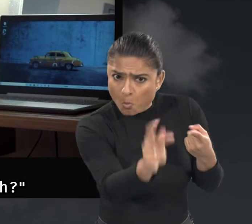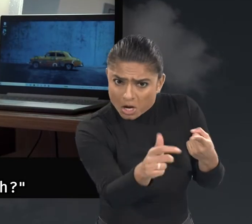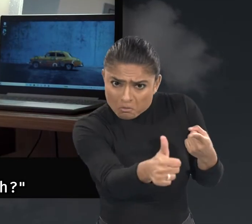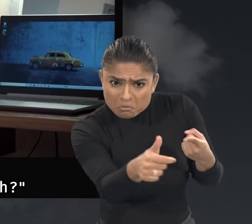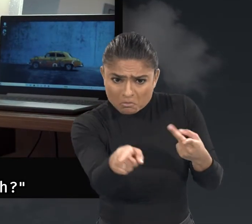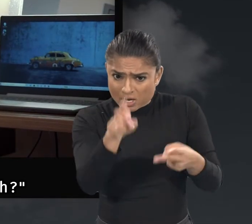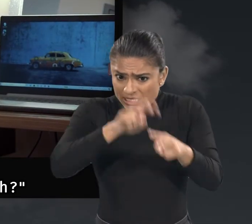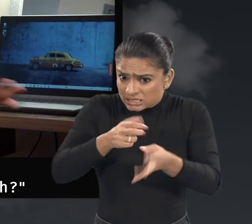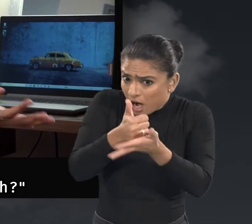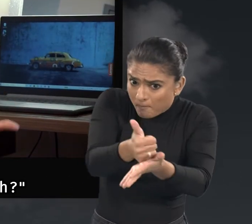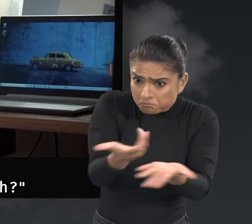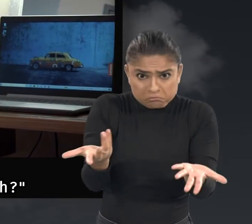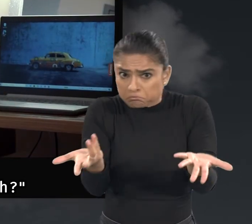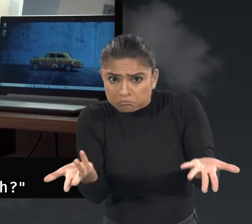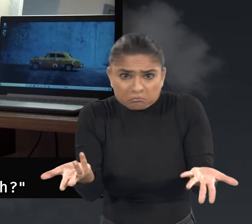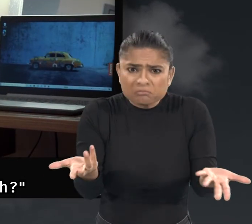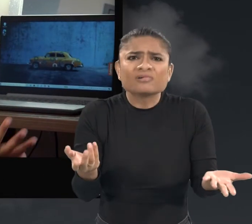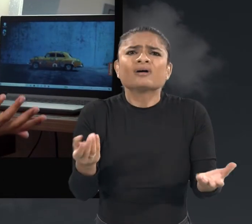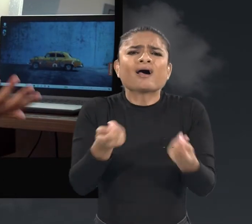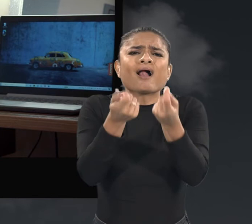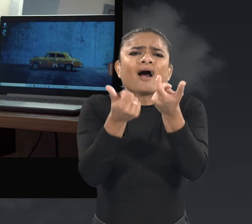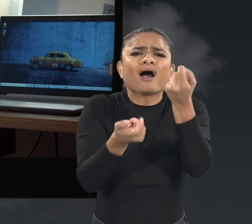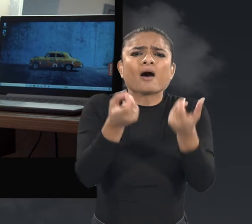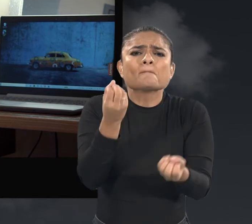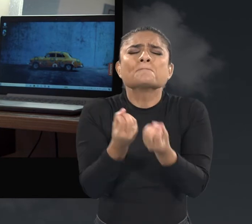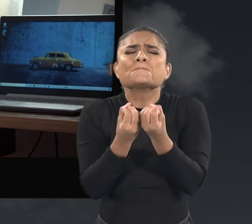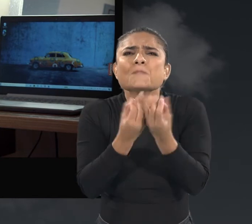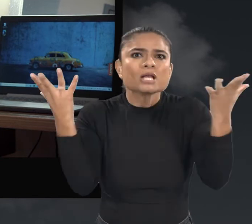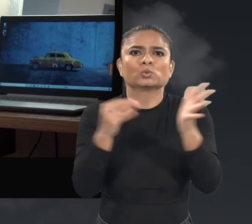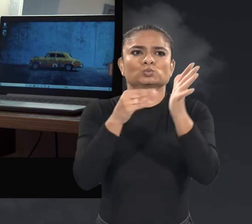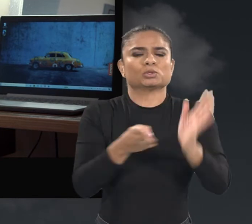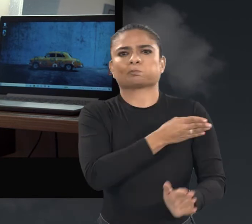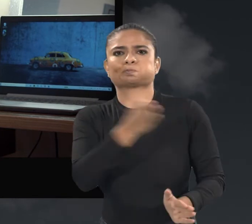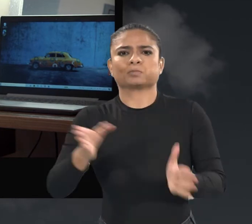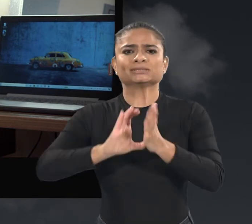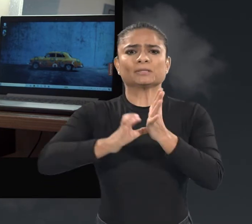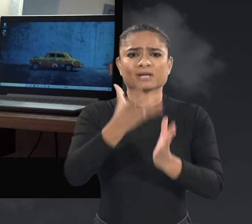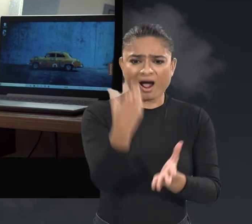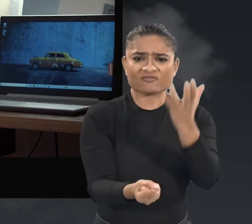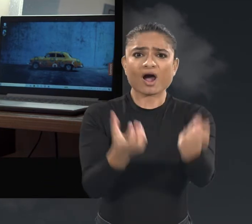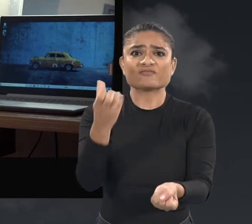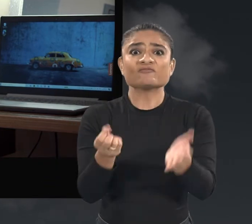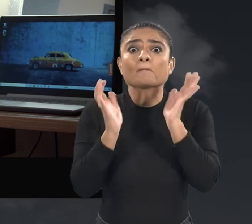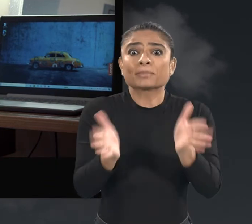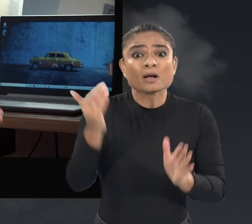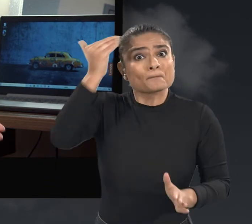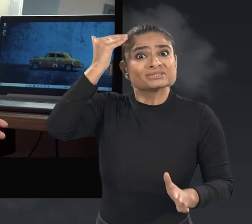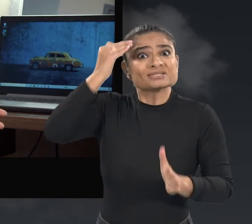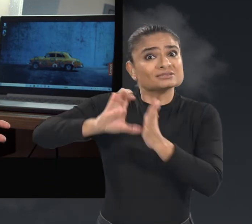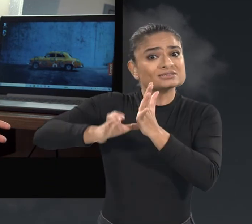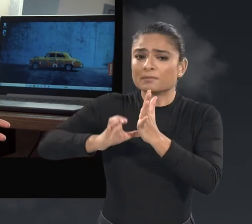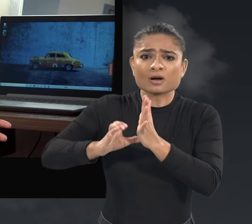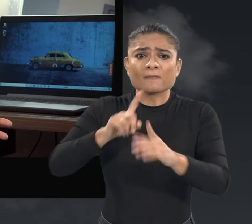is jy okay, is daar enigiets waar ons mee kan help nie. Dus ek weet daar is so baie studente wat disabilities het op die universiteit, en nie net